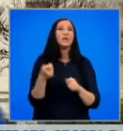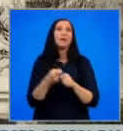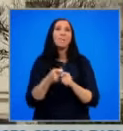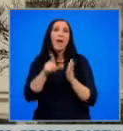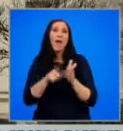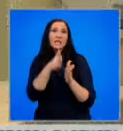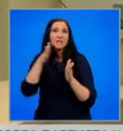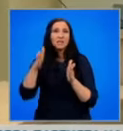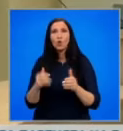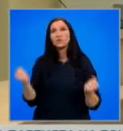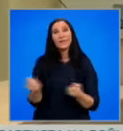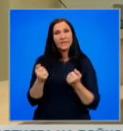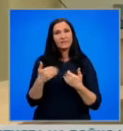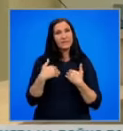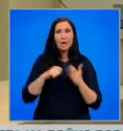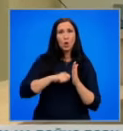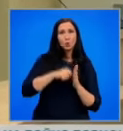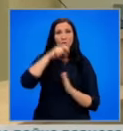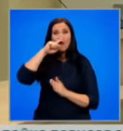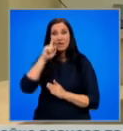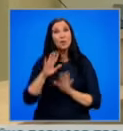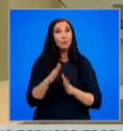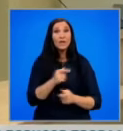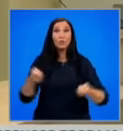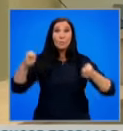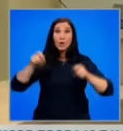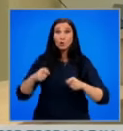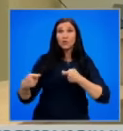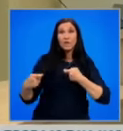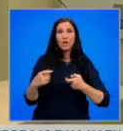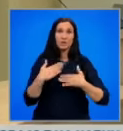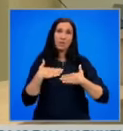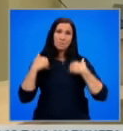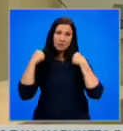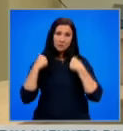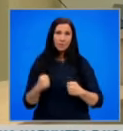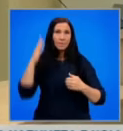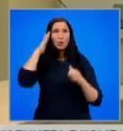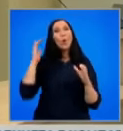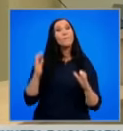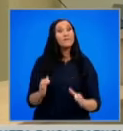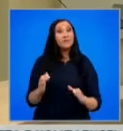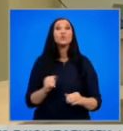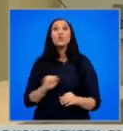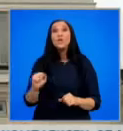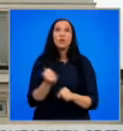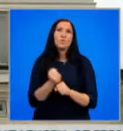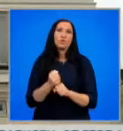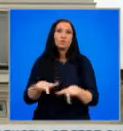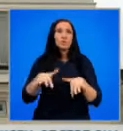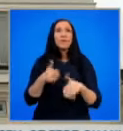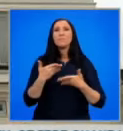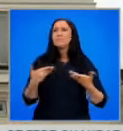срок за действия. За мен ключово важно е, поне до приключване на войната, ние да имаме стабилно правителство и най-вече работещ